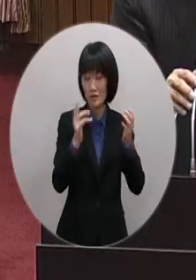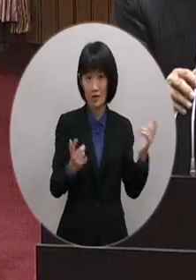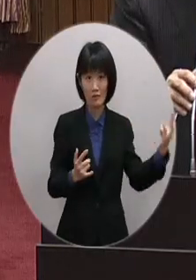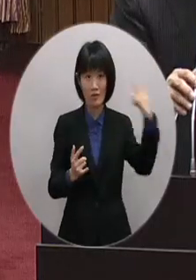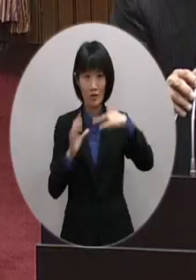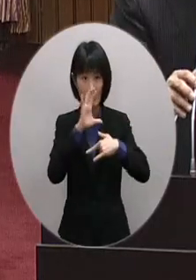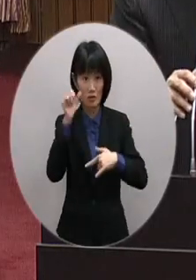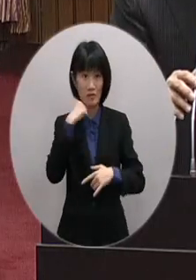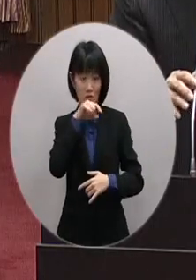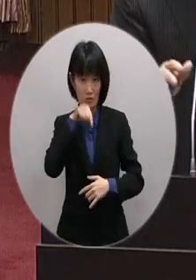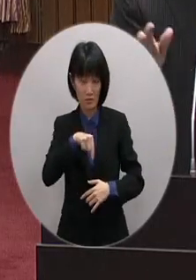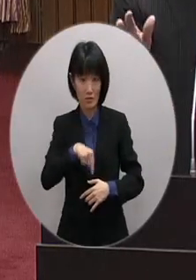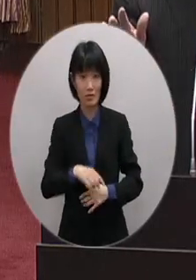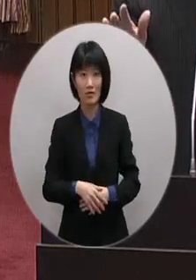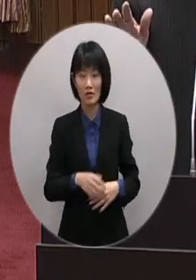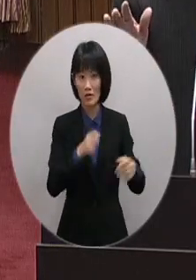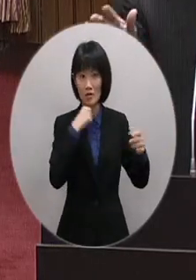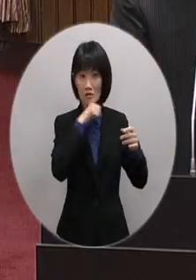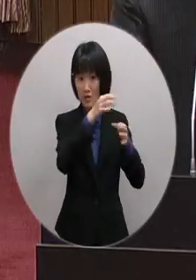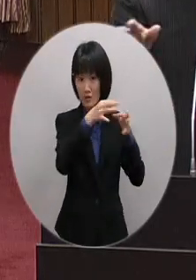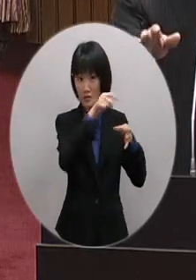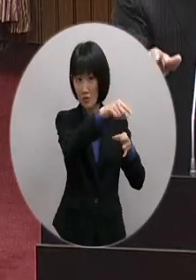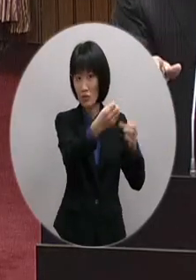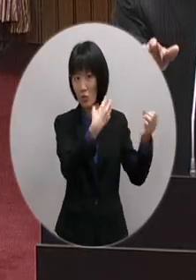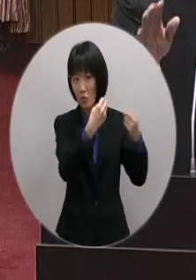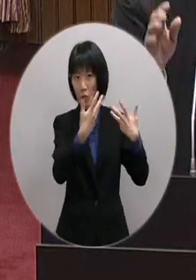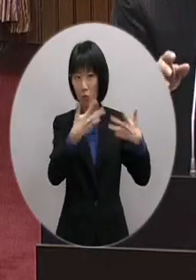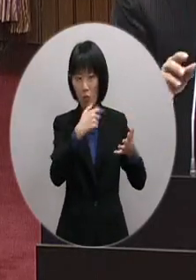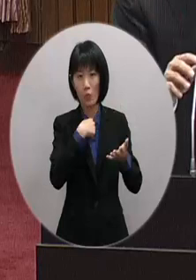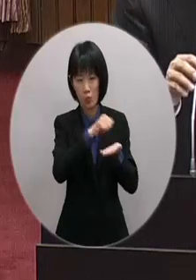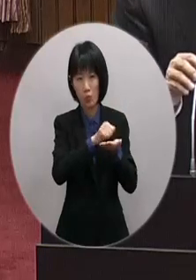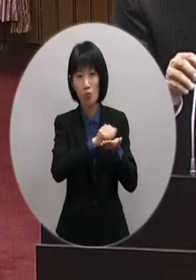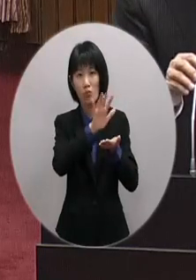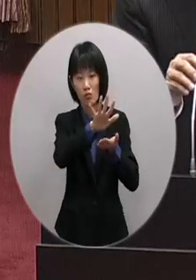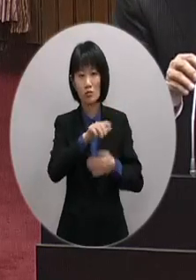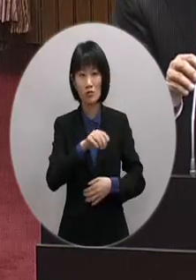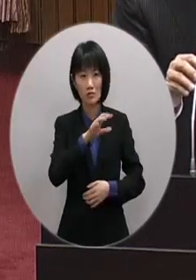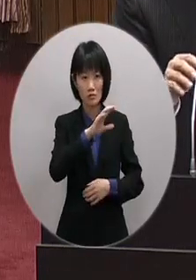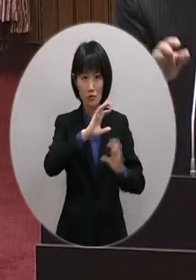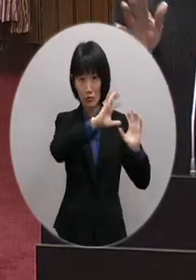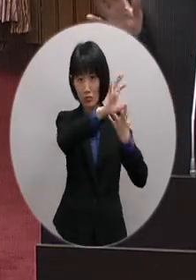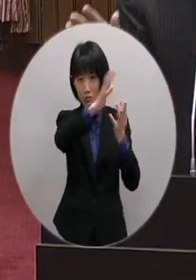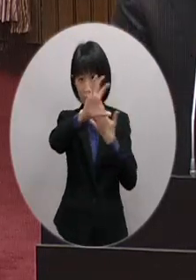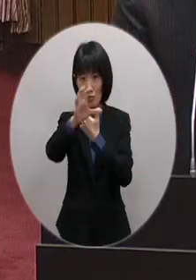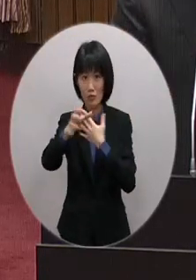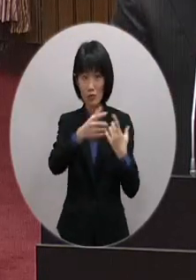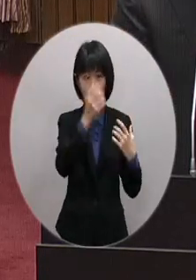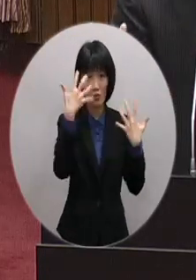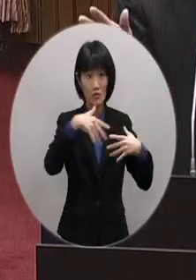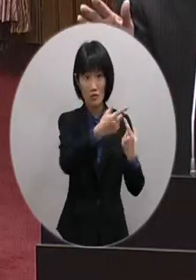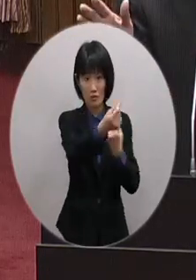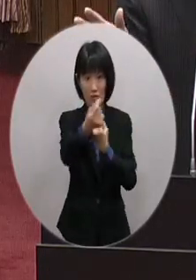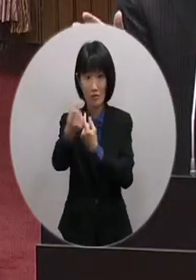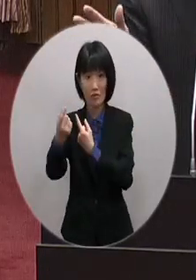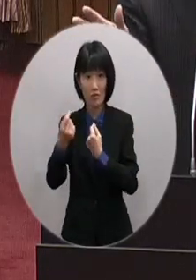到台商的回馈，因为这些几个国家都有一个共同的问题，他没有办法